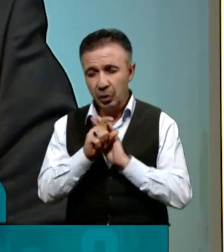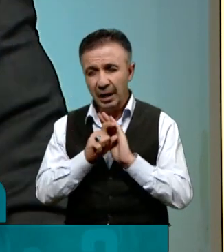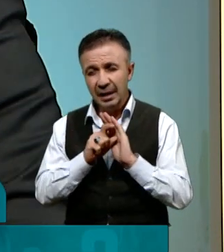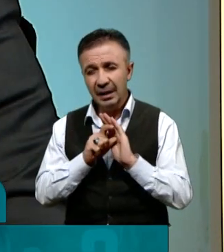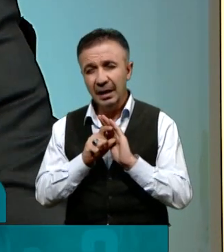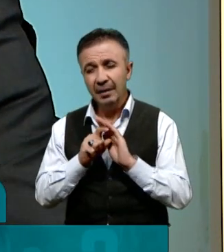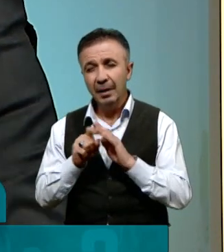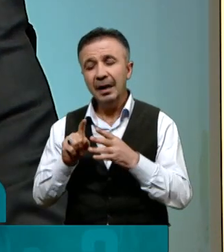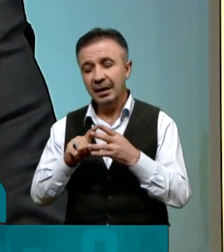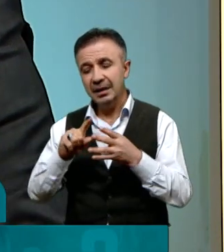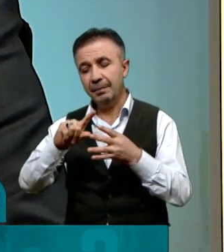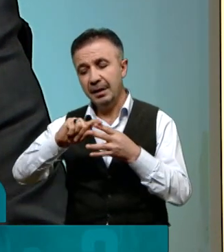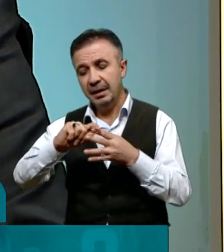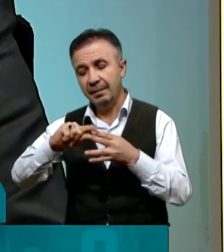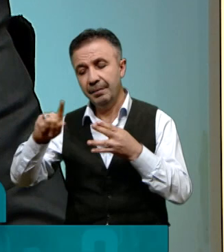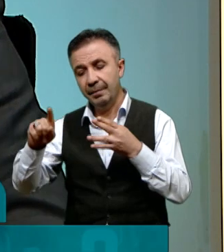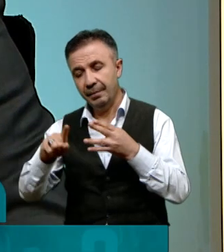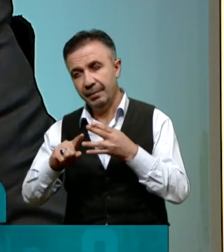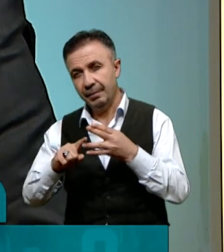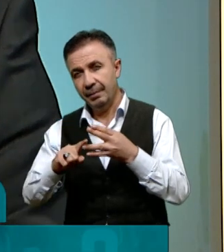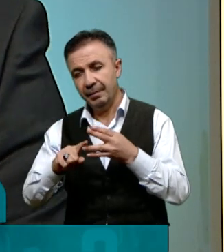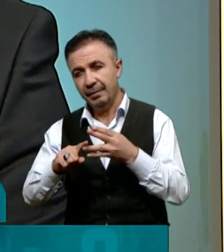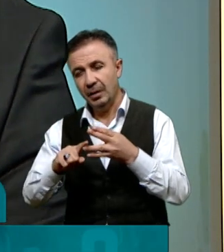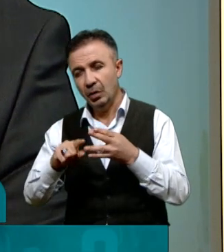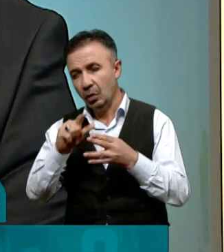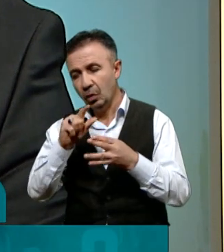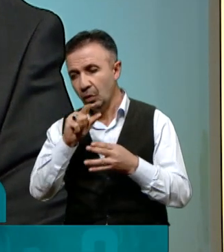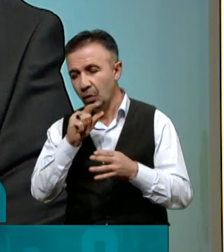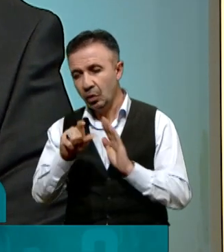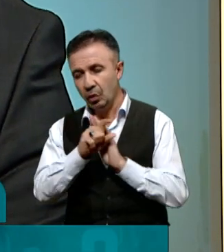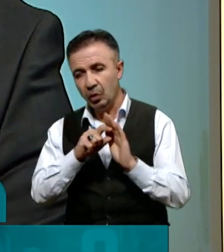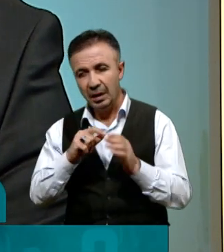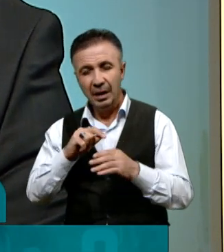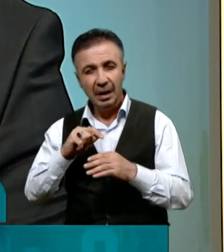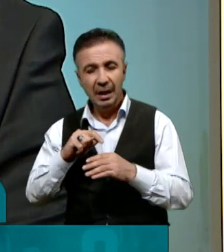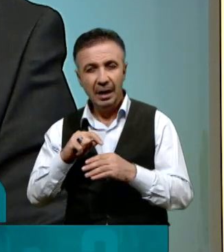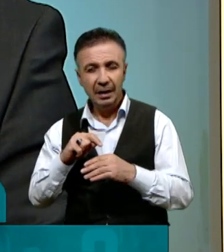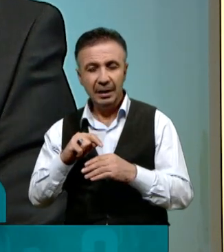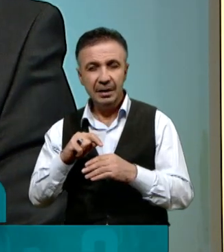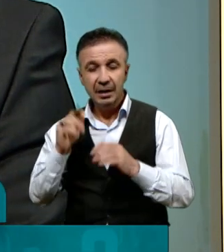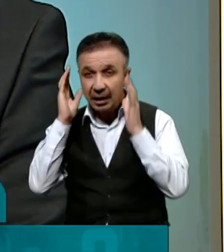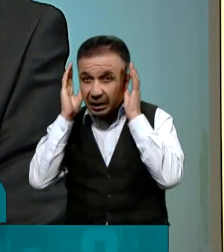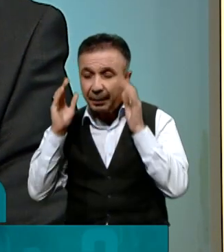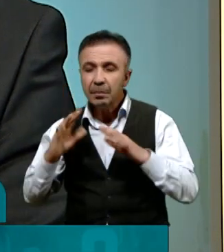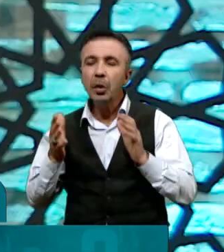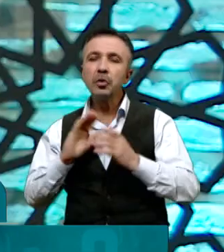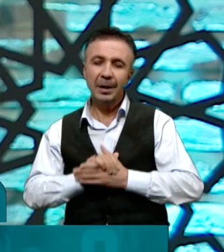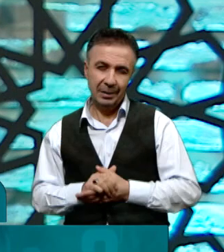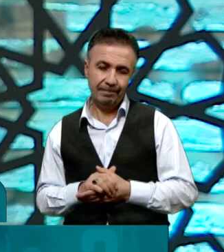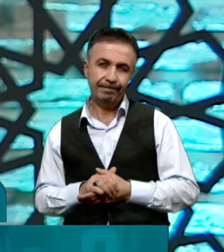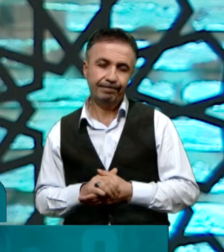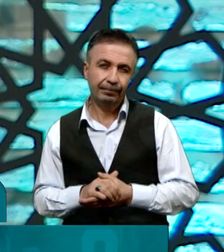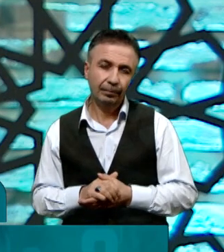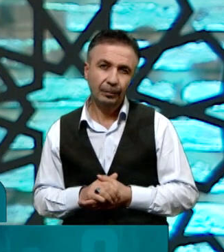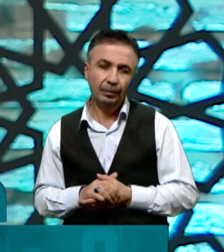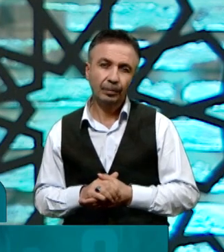tane atlayacağım. Evet. Eyvallah. Allah bu da namazı olsun. Bozan, namazın olmazsa olmaz kurallarından da değil. Sadece olabilir. Olur, değil mi şimdi bize kulak veren